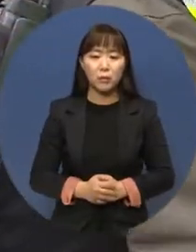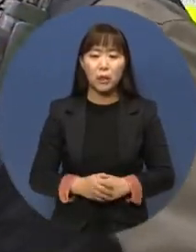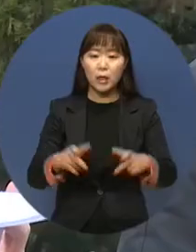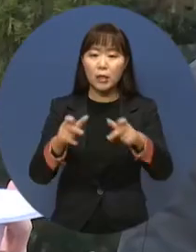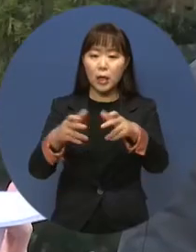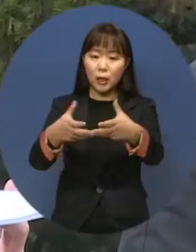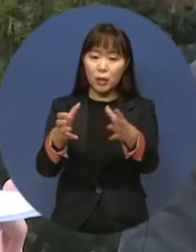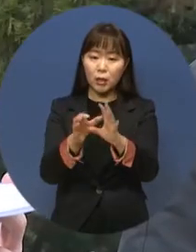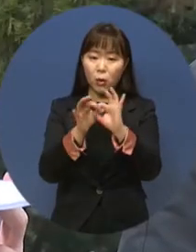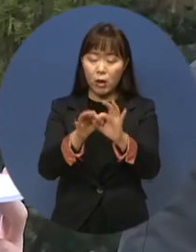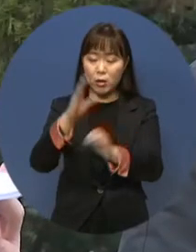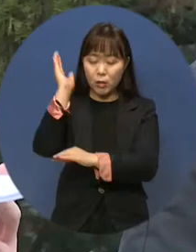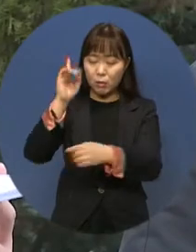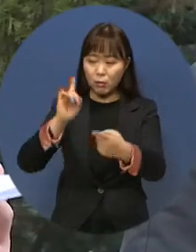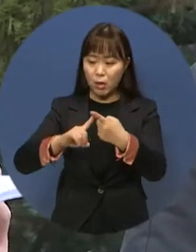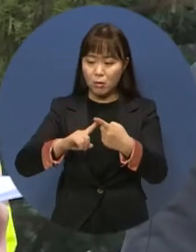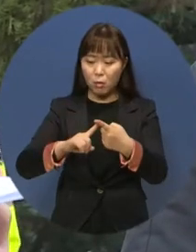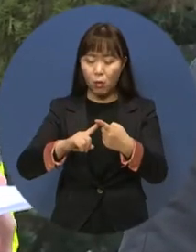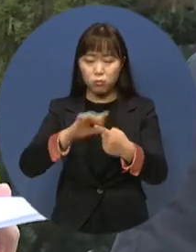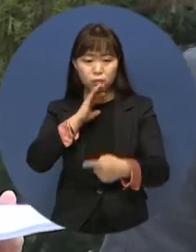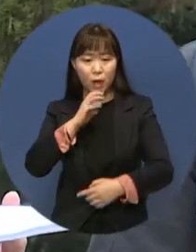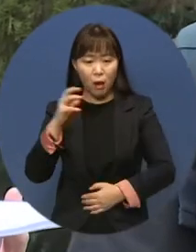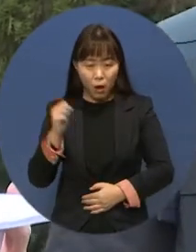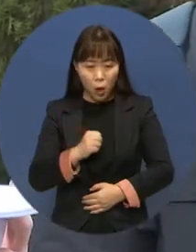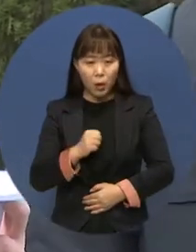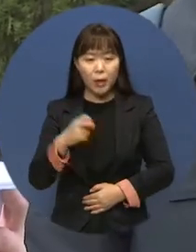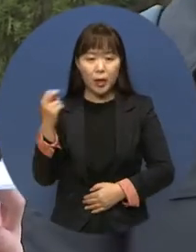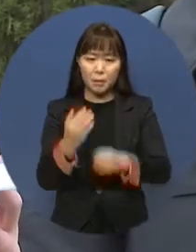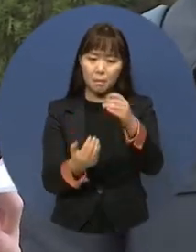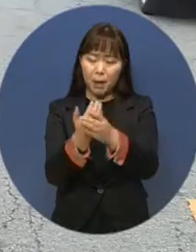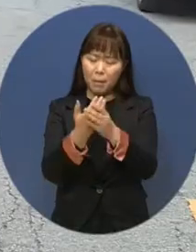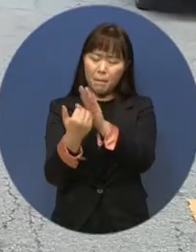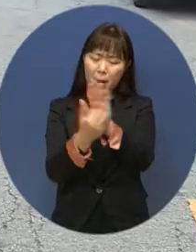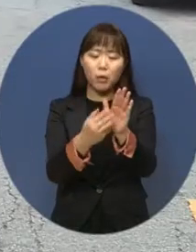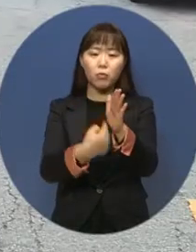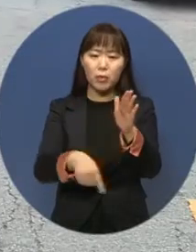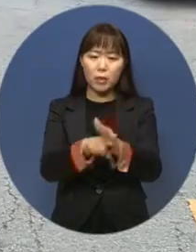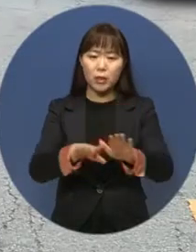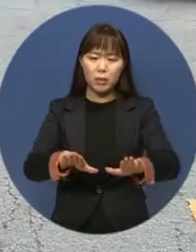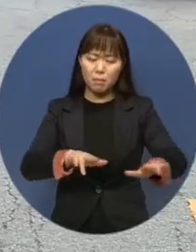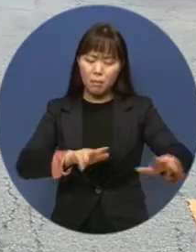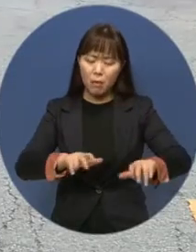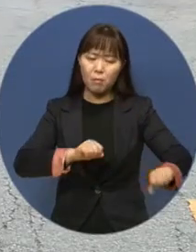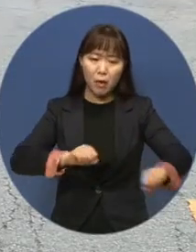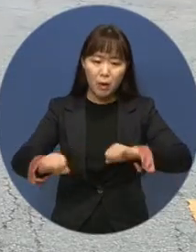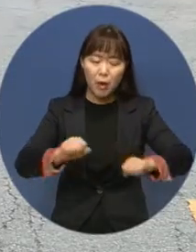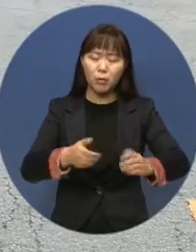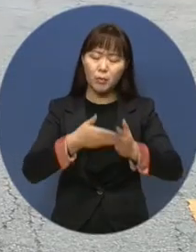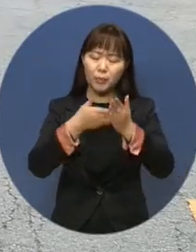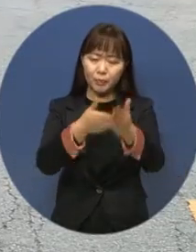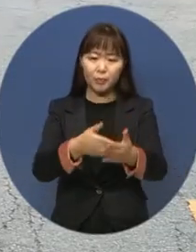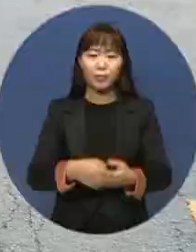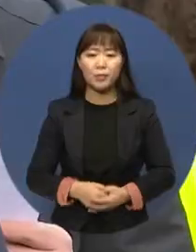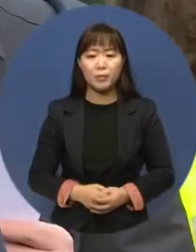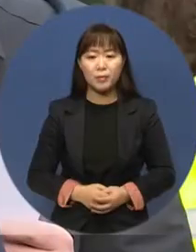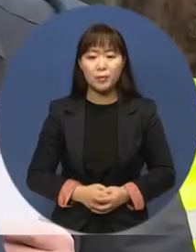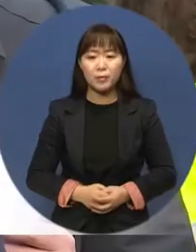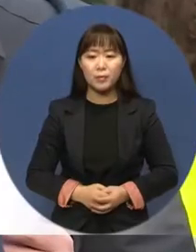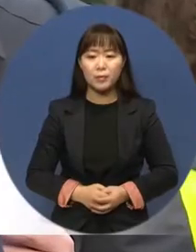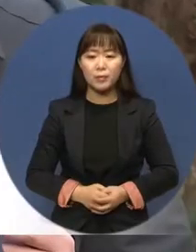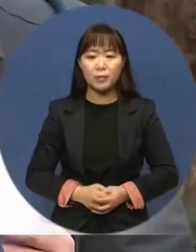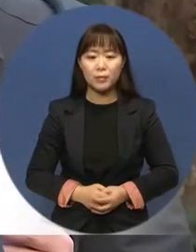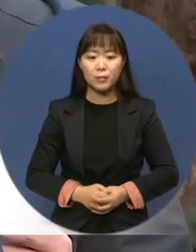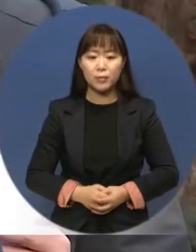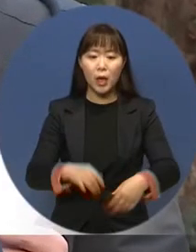장애계는 해당 발언을 규탄하는 한편 재발 방지를 위해 즉각 움직임에 나설 것을 요청했습니다.